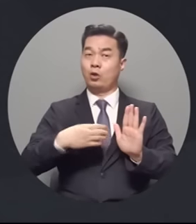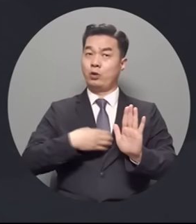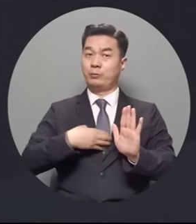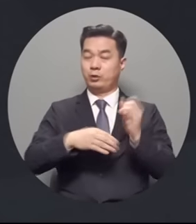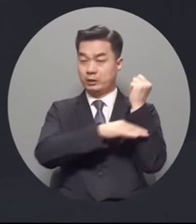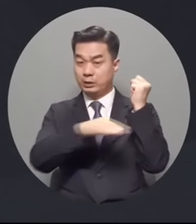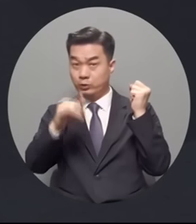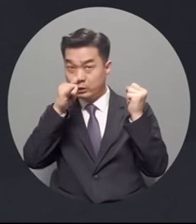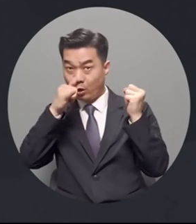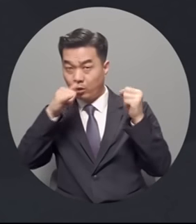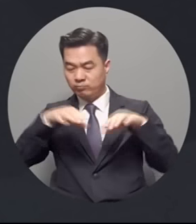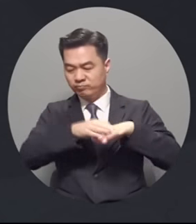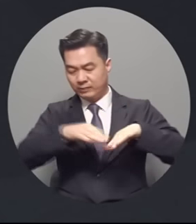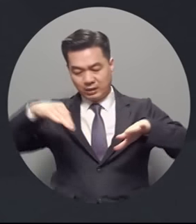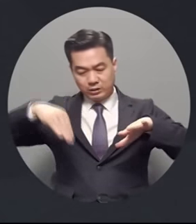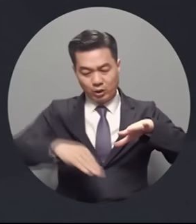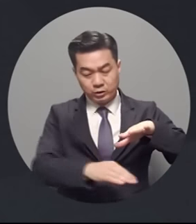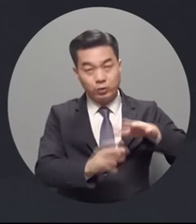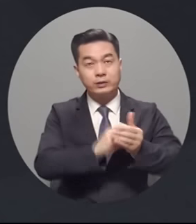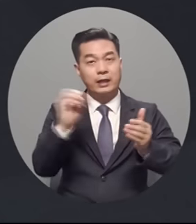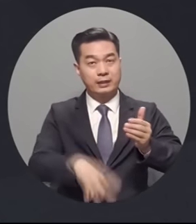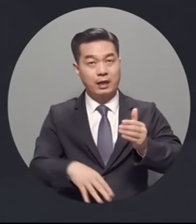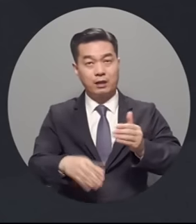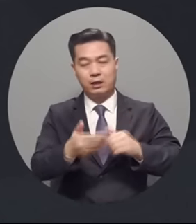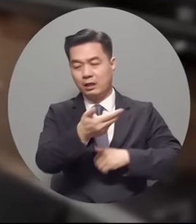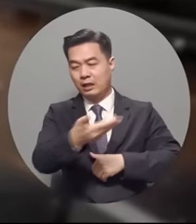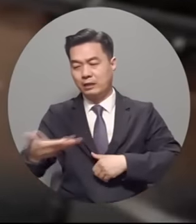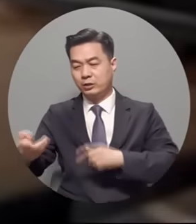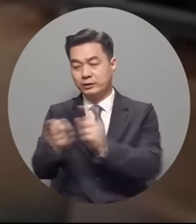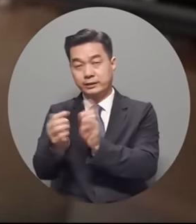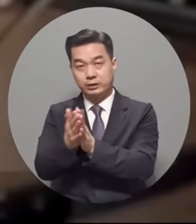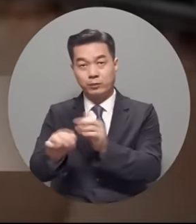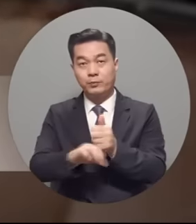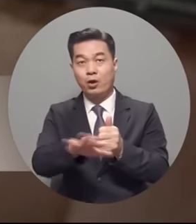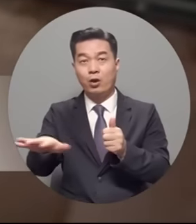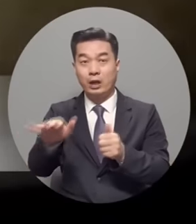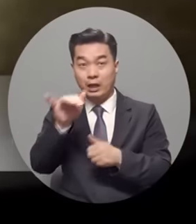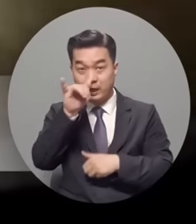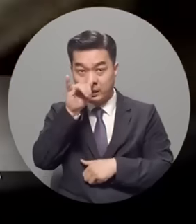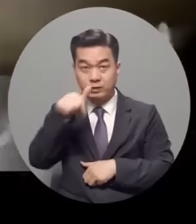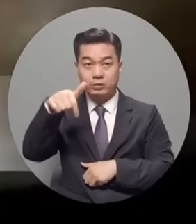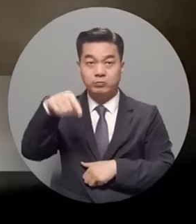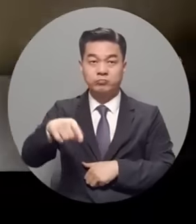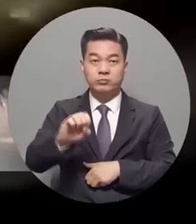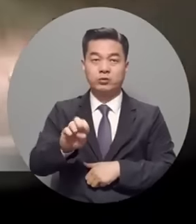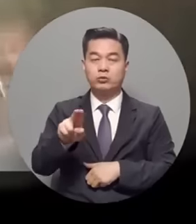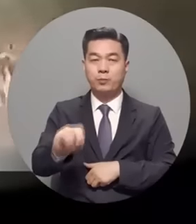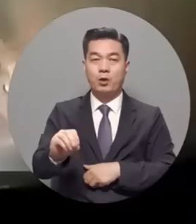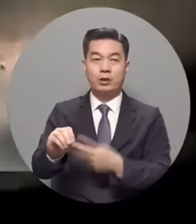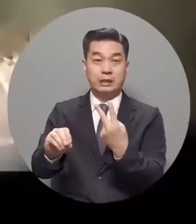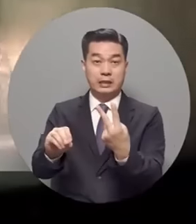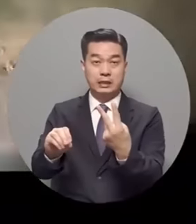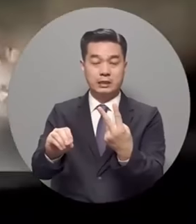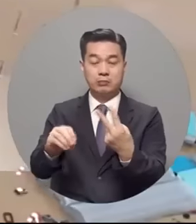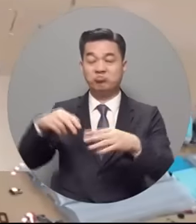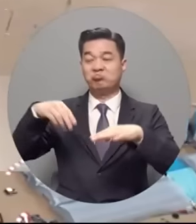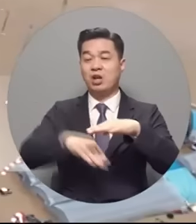저지대 기준을 생략한 채 하천의 직접 영향권에 있는 궁평이 지하차도에 가장 안전한 등급을